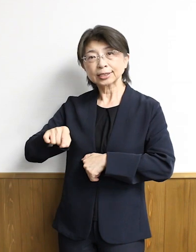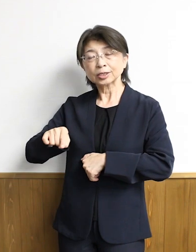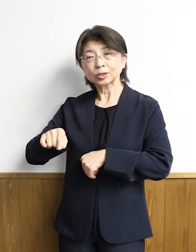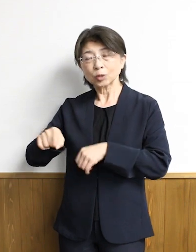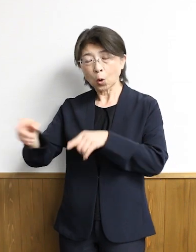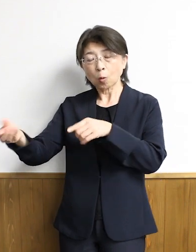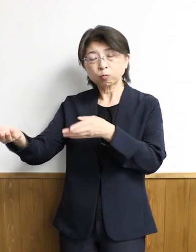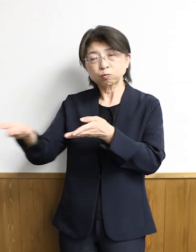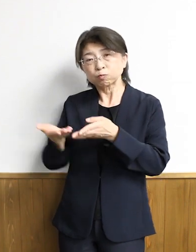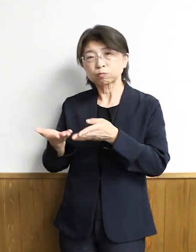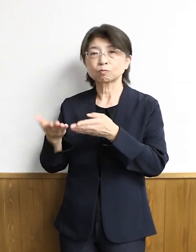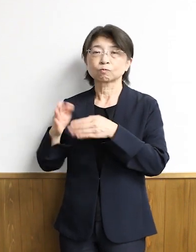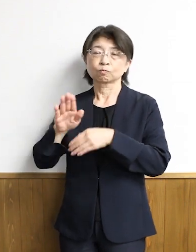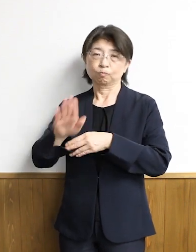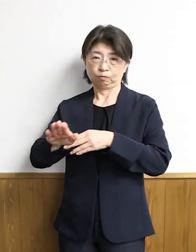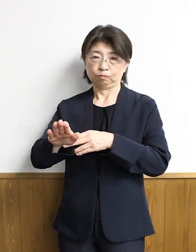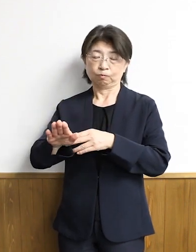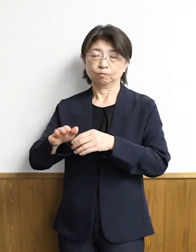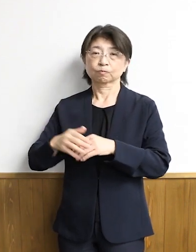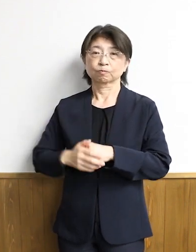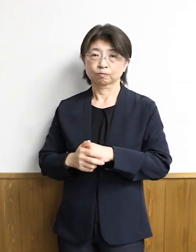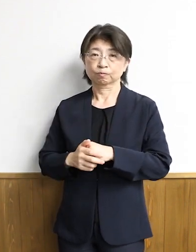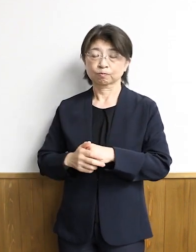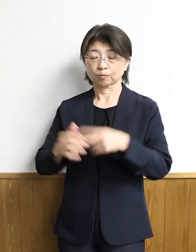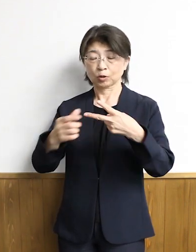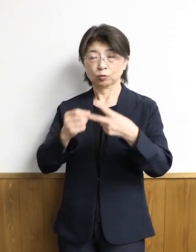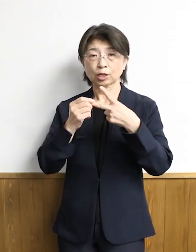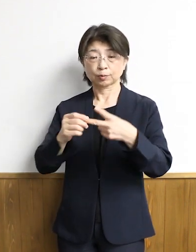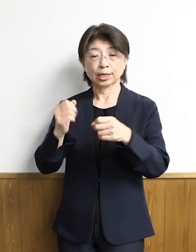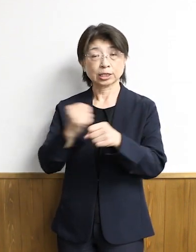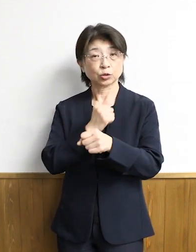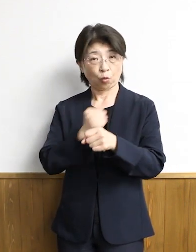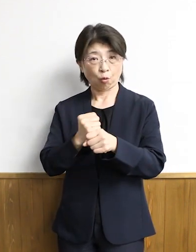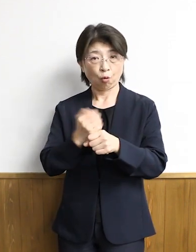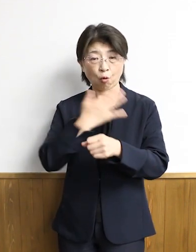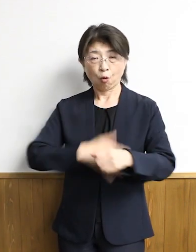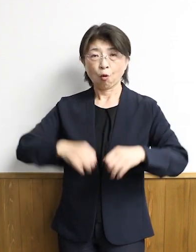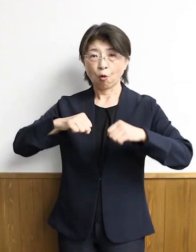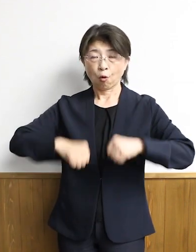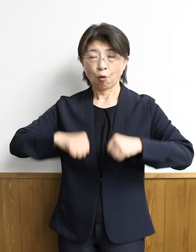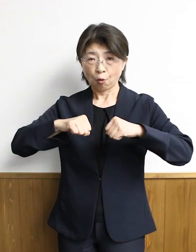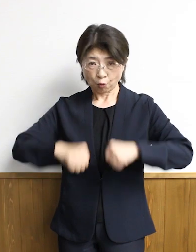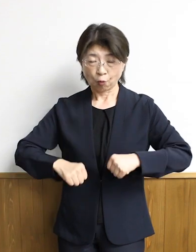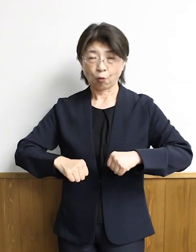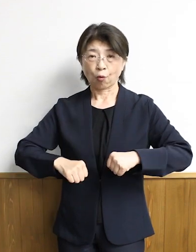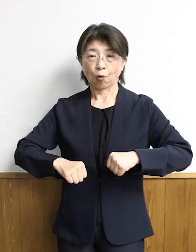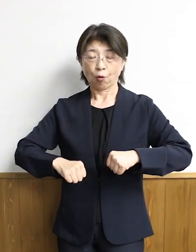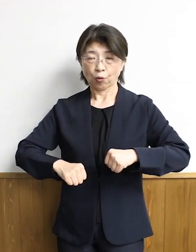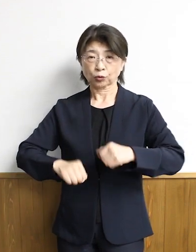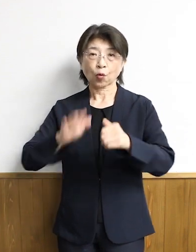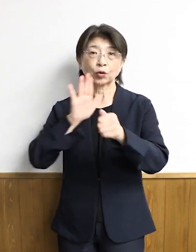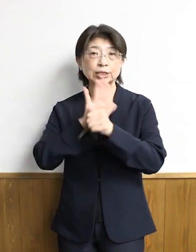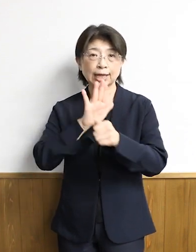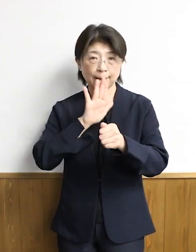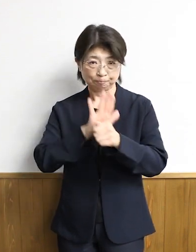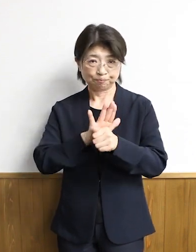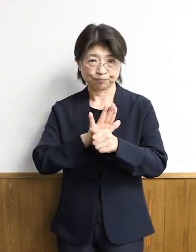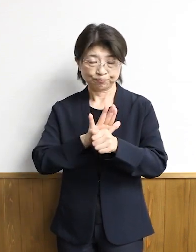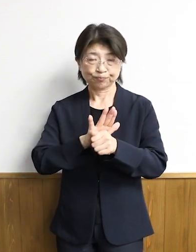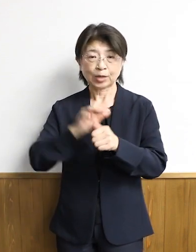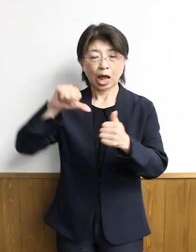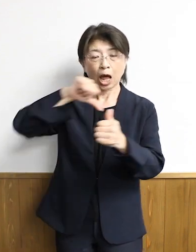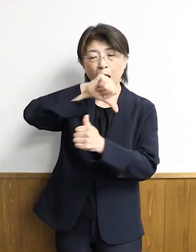ます次に2目の事業として健康作り支援アプリ事業アケも